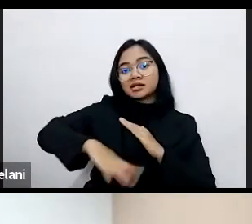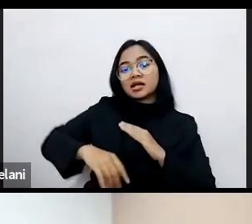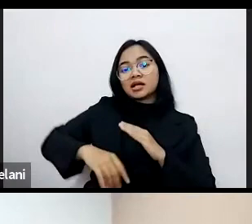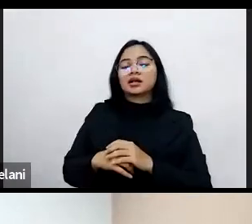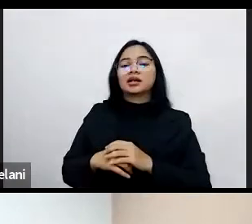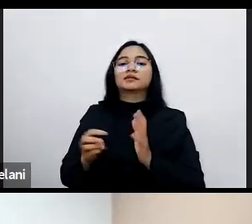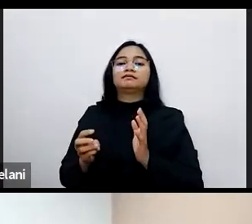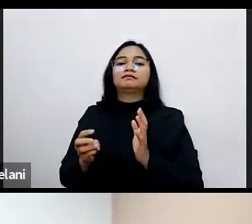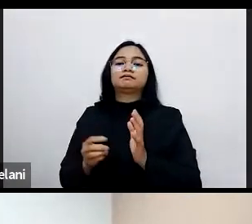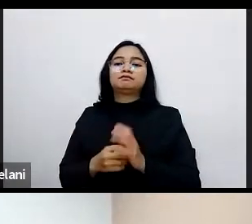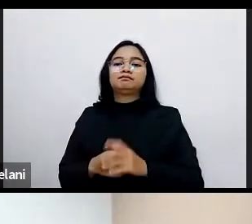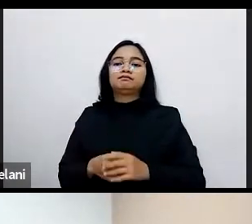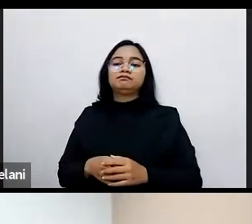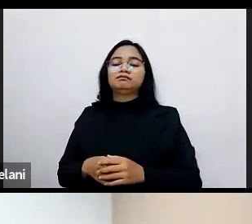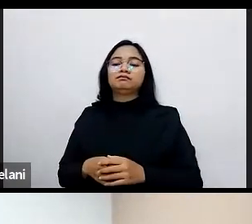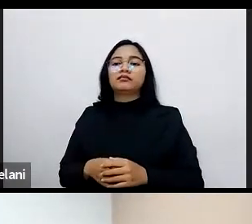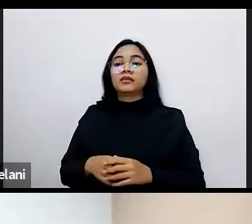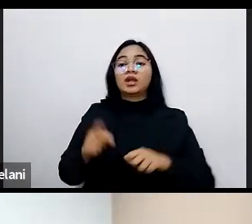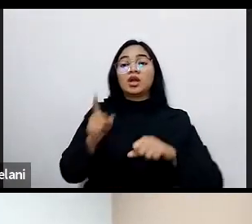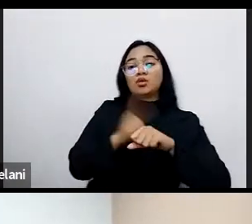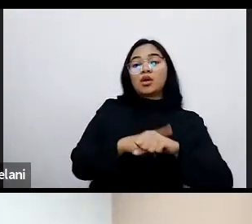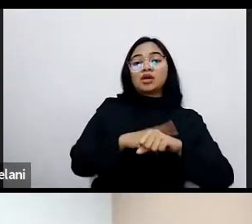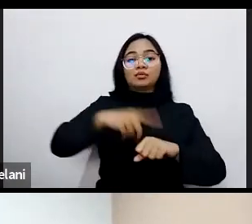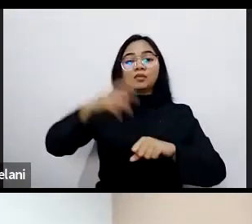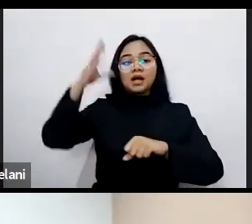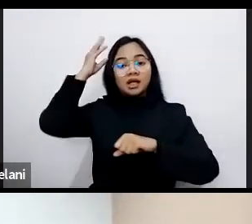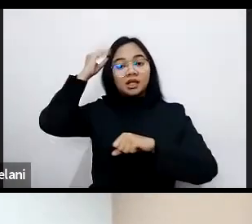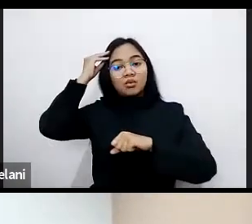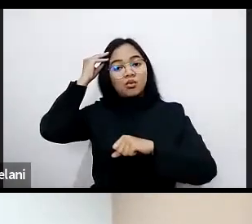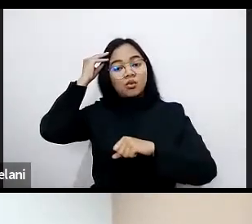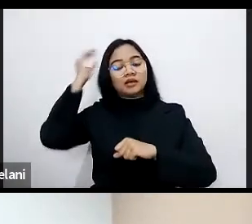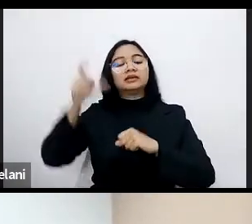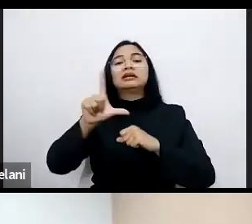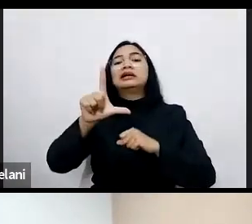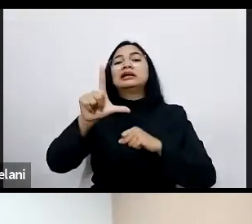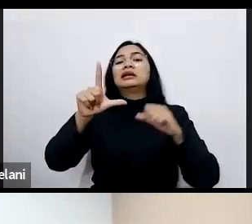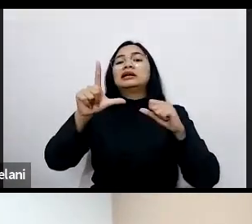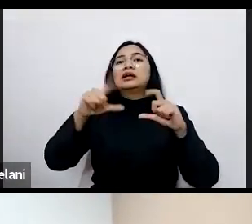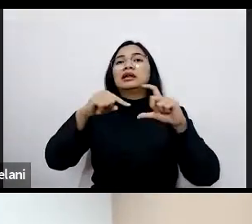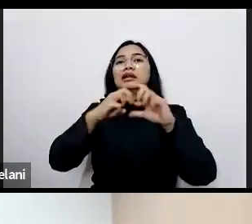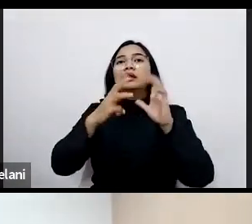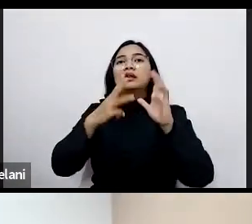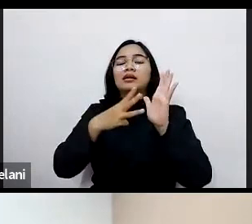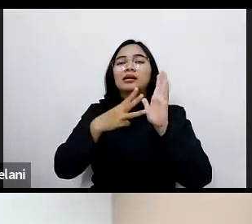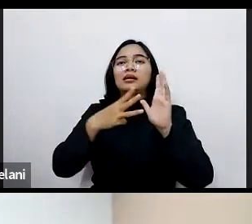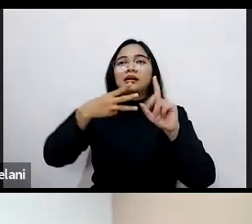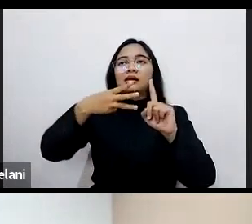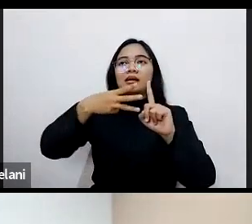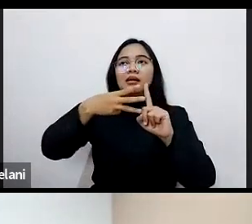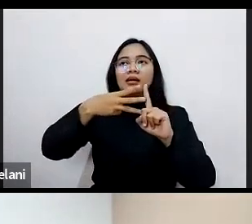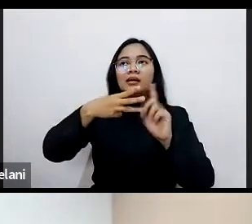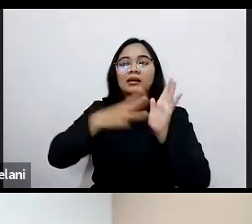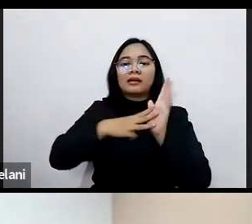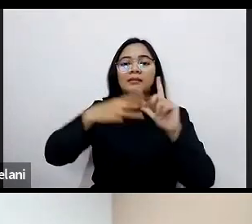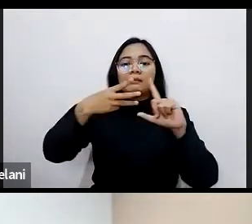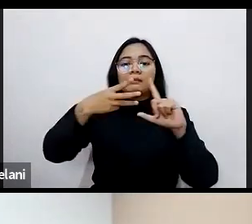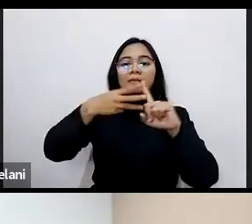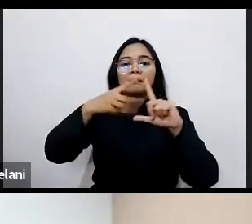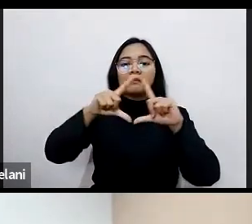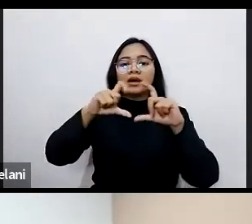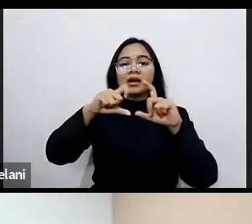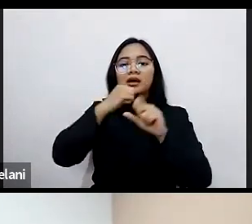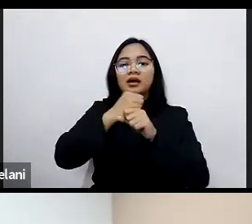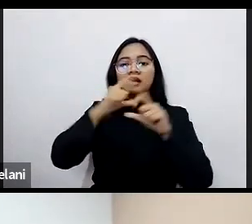Nah, ketika pengetahuan dilembagakan, pertanyaannya adalah yang